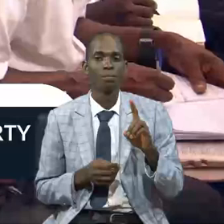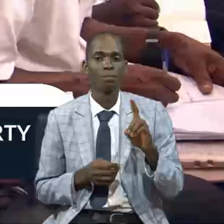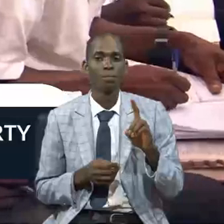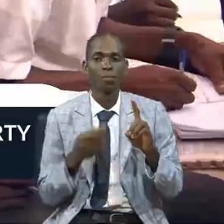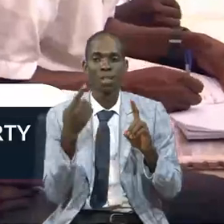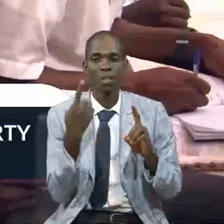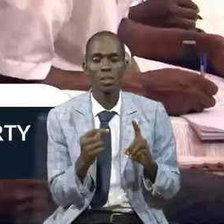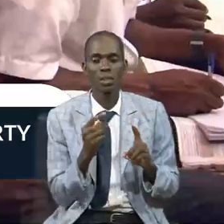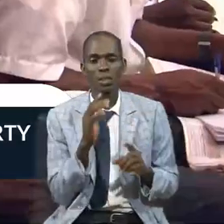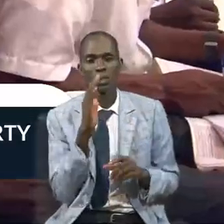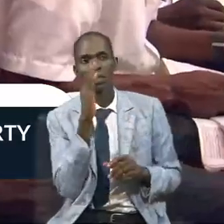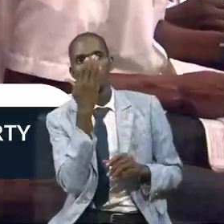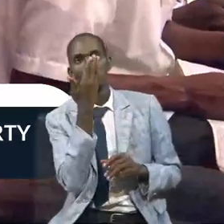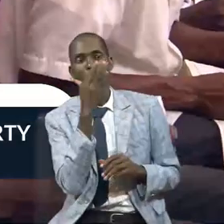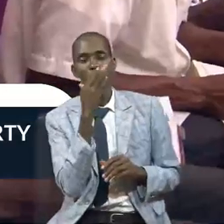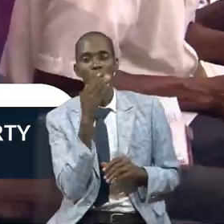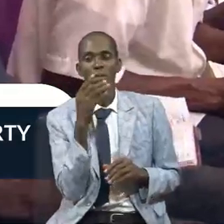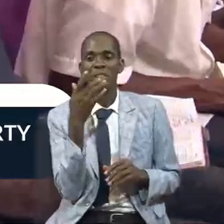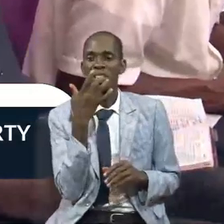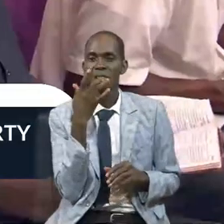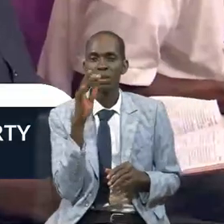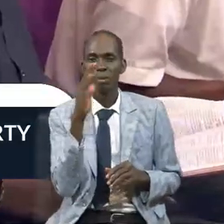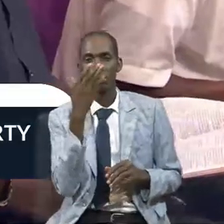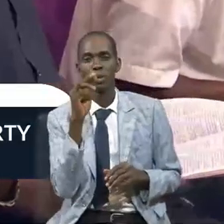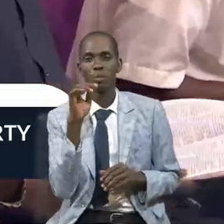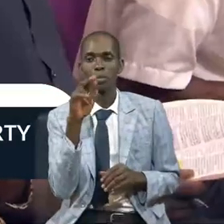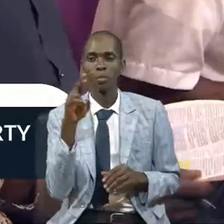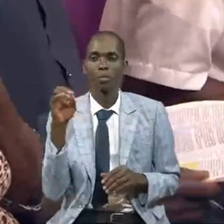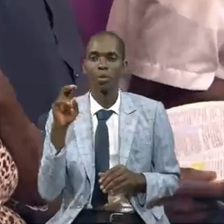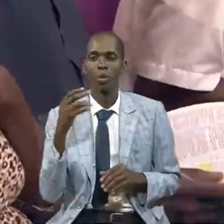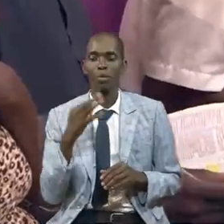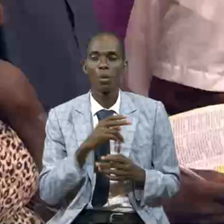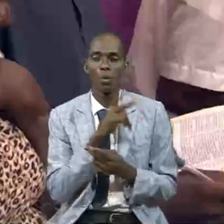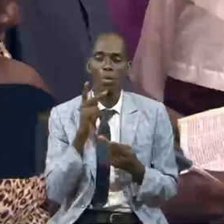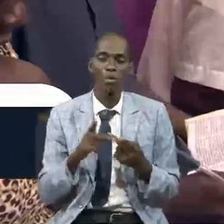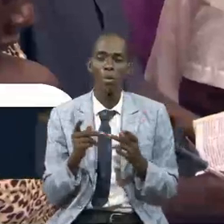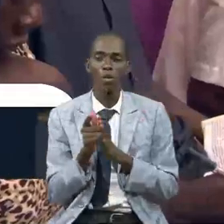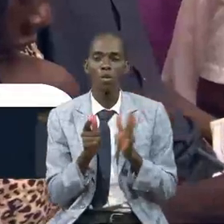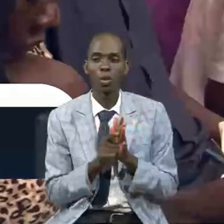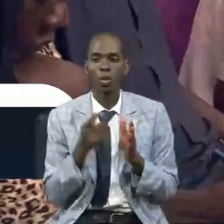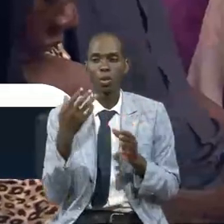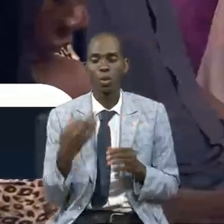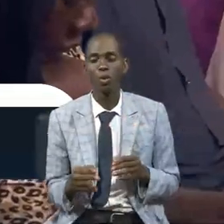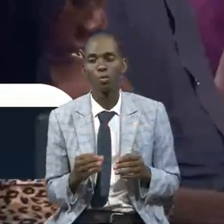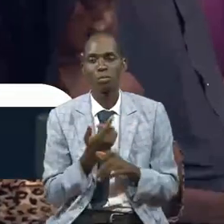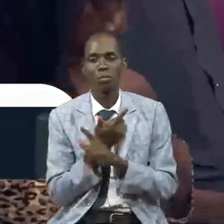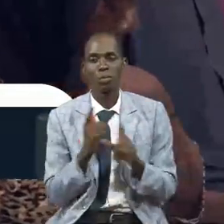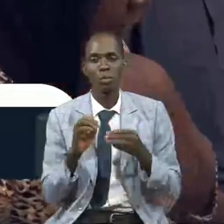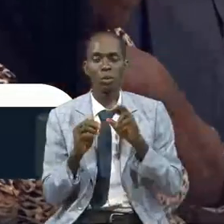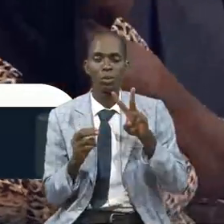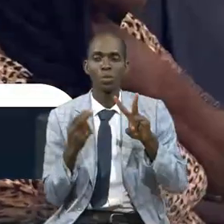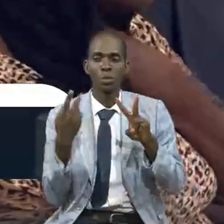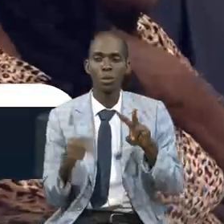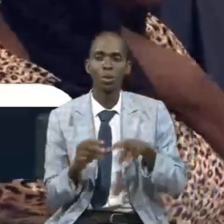de la loi parfaite de liberté. Deux, le ministère de la loi du Seigneur